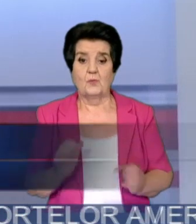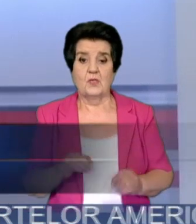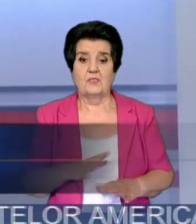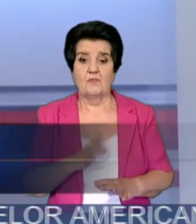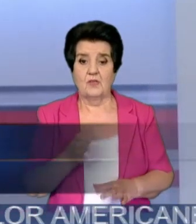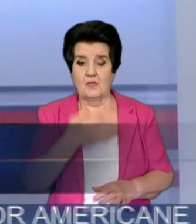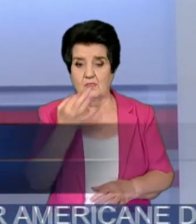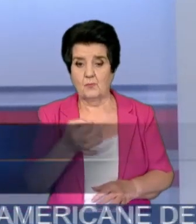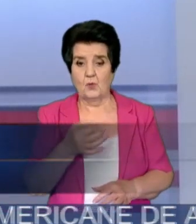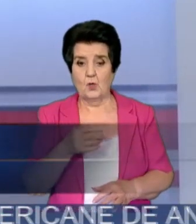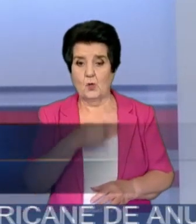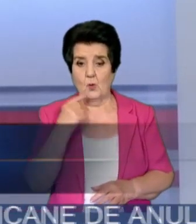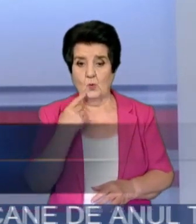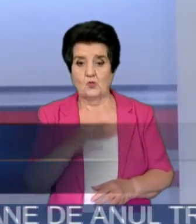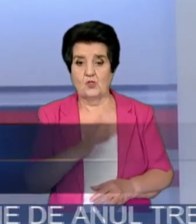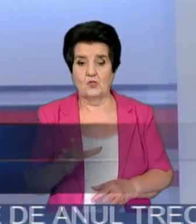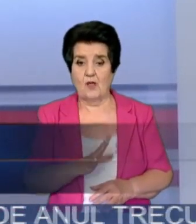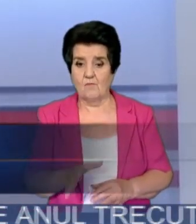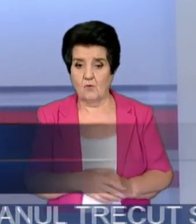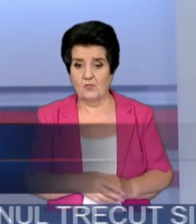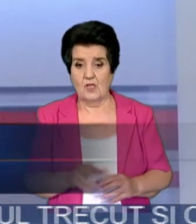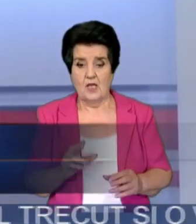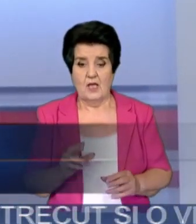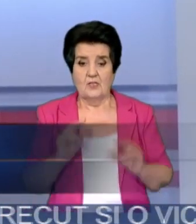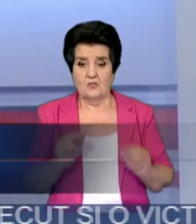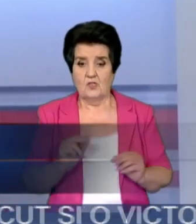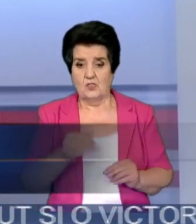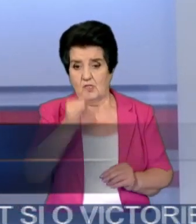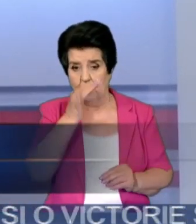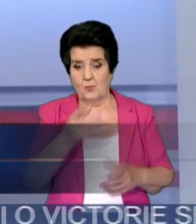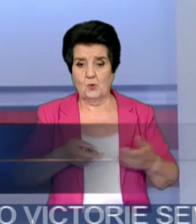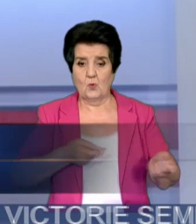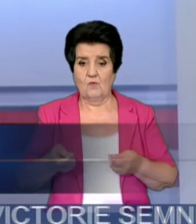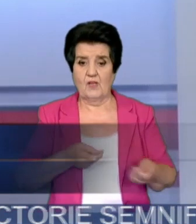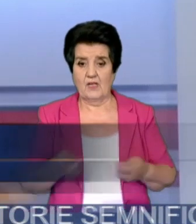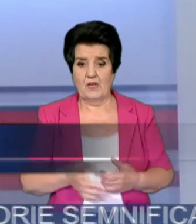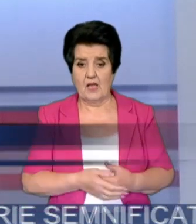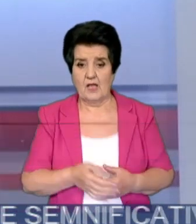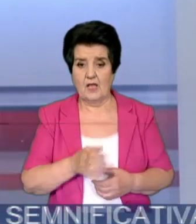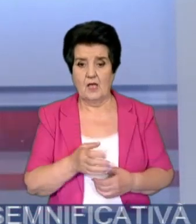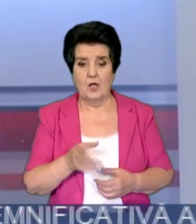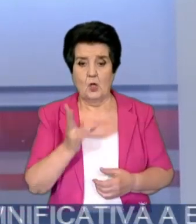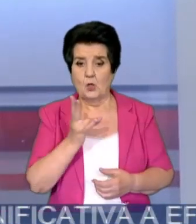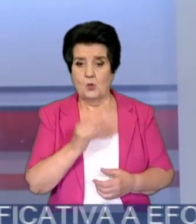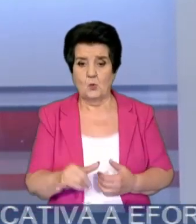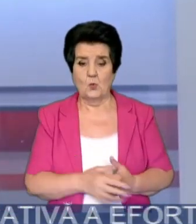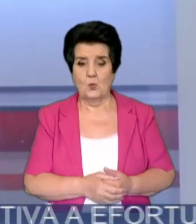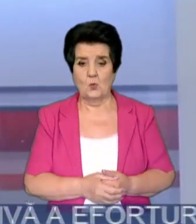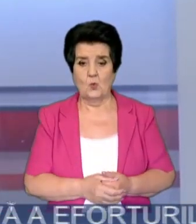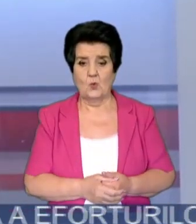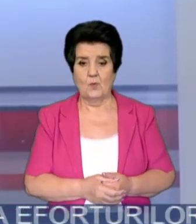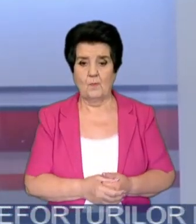Respectiv, atâta timp cât nu au fost luciferați aici, dacă sincer eu nu înțeleg de ce guvernarea noastră nu a,